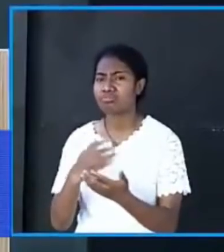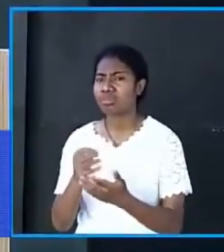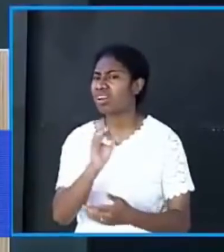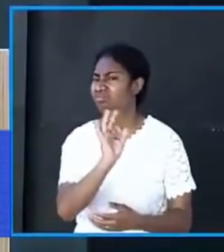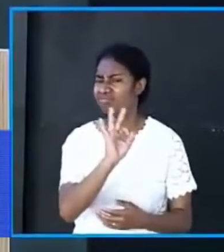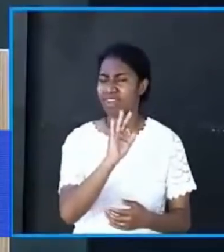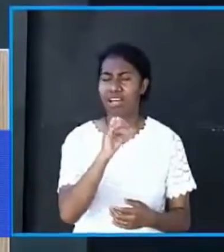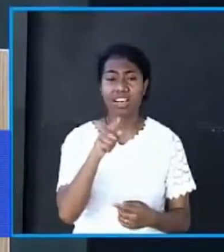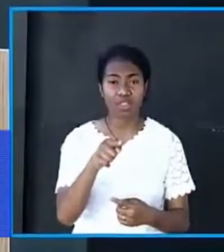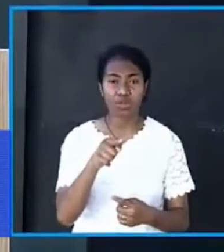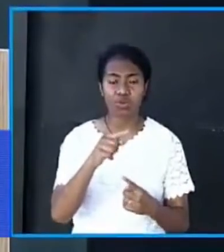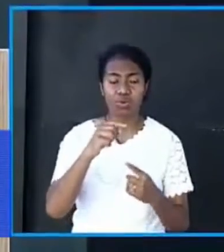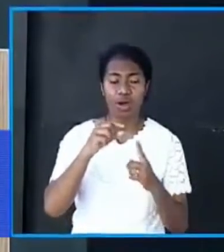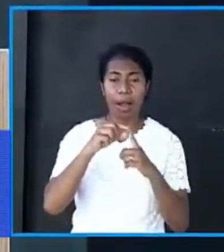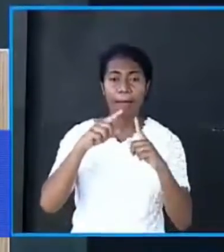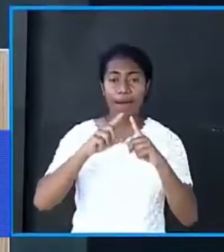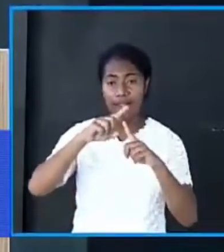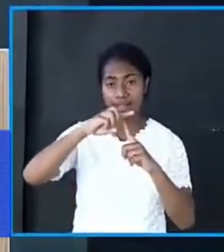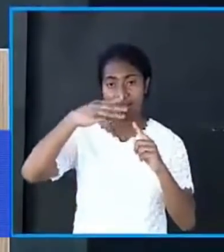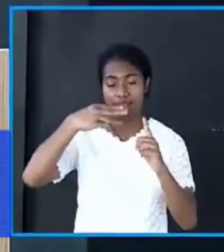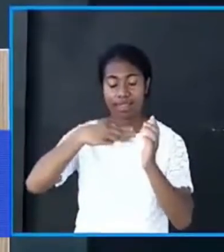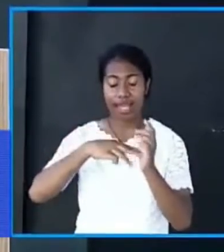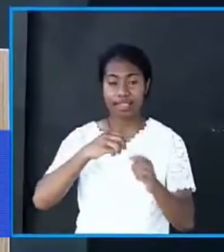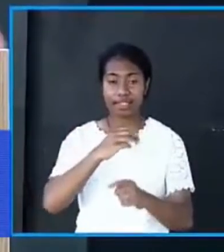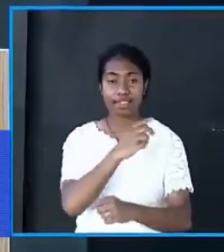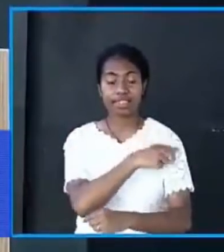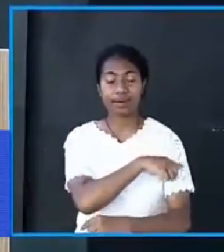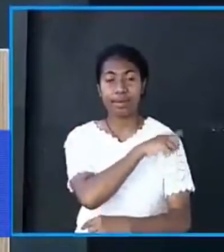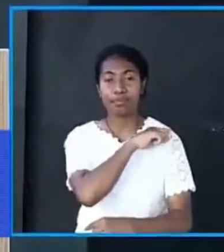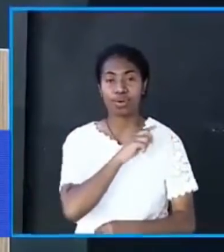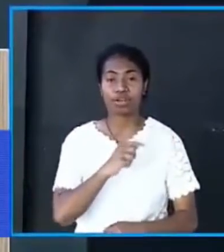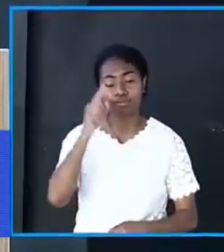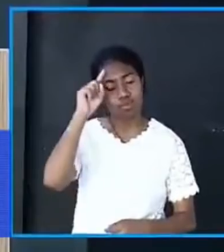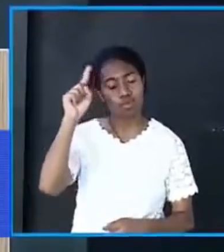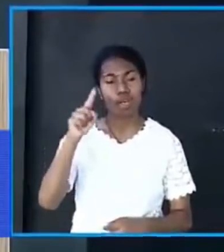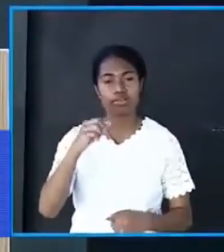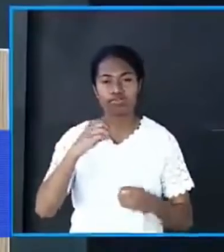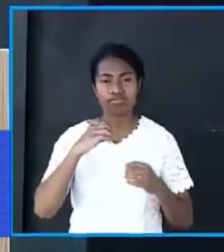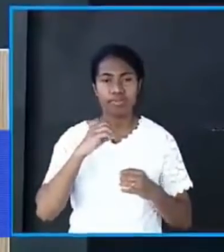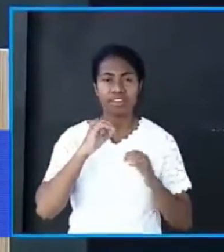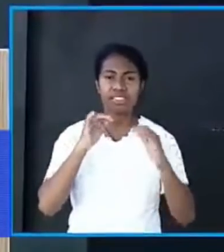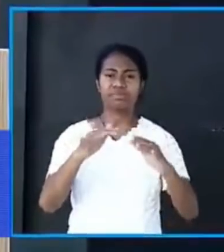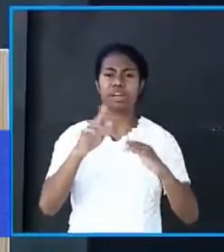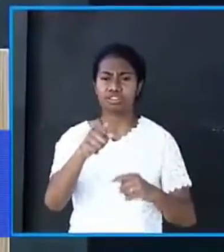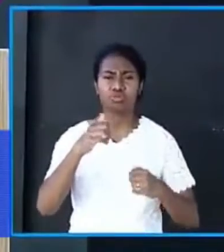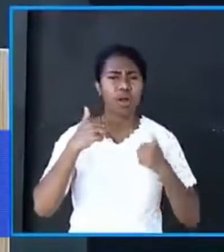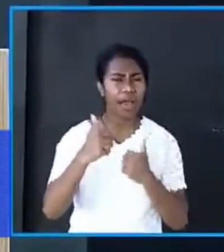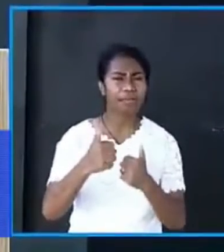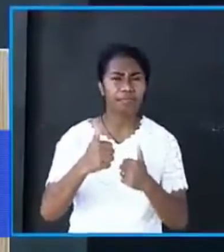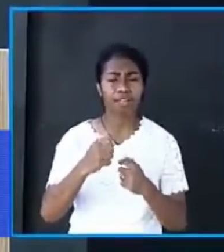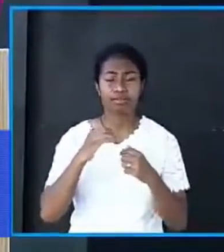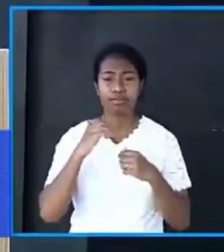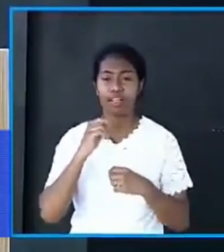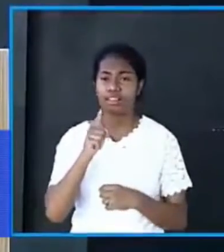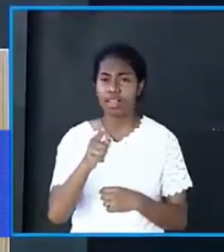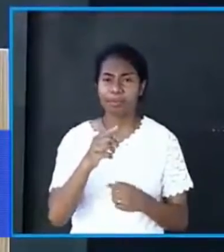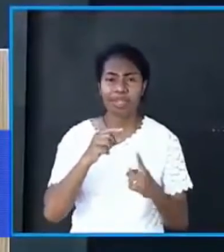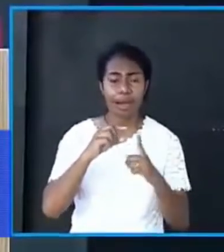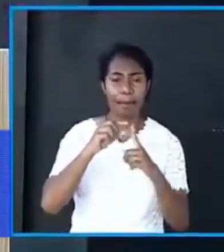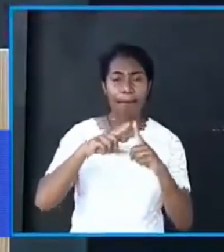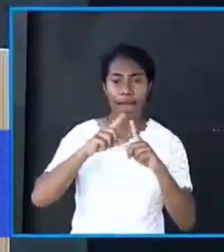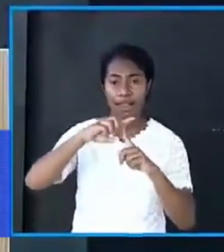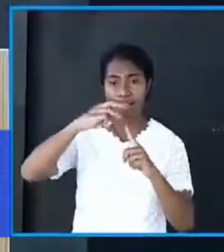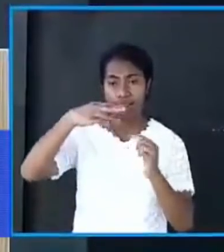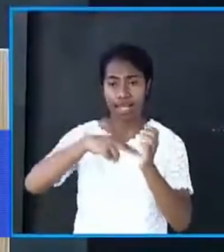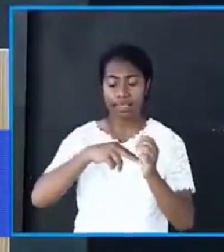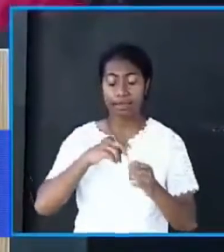kemampuannya Tuhan kita hebat tapi paten tidak bisa mengembangkan manusia diciptakan menurut gambar dan